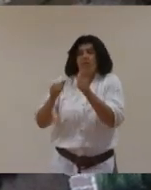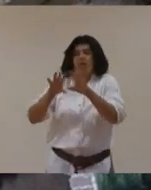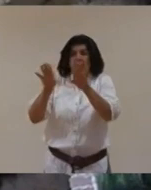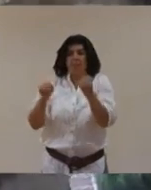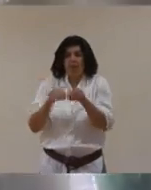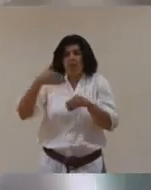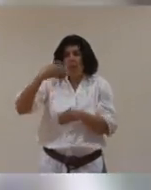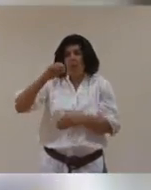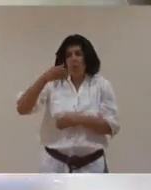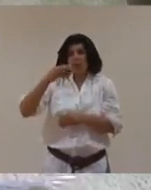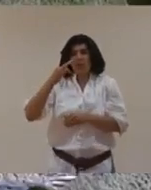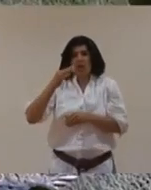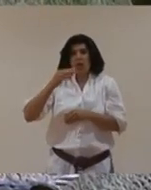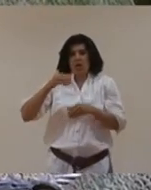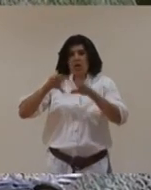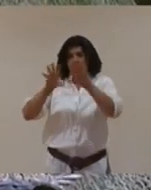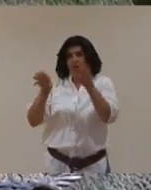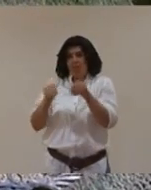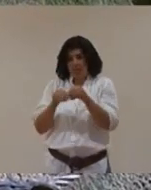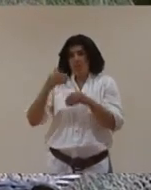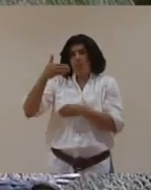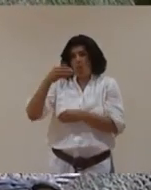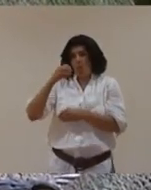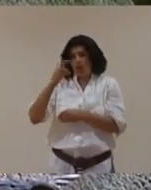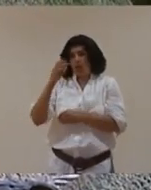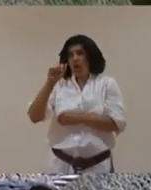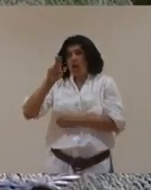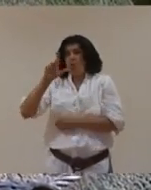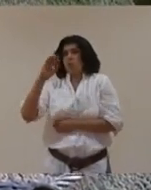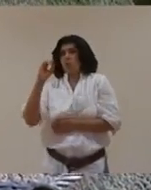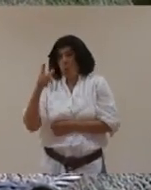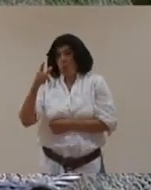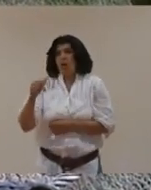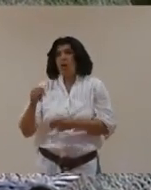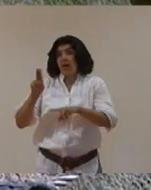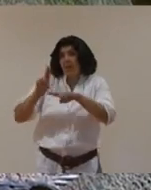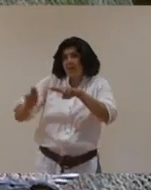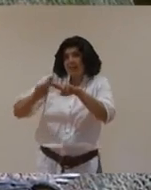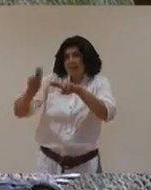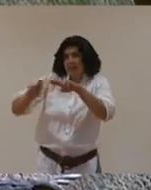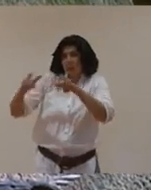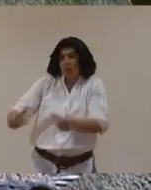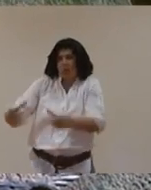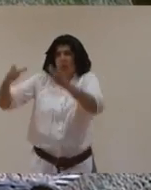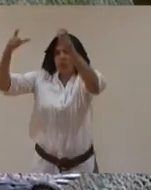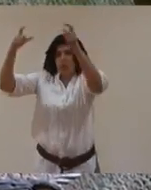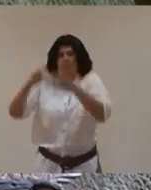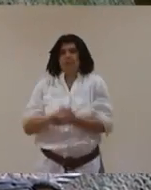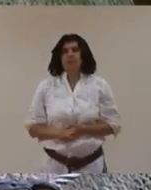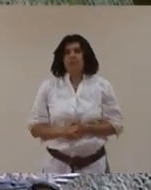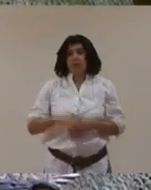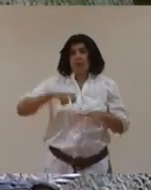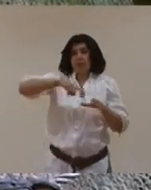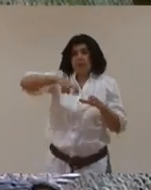'au début de la Renaissance. L'aspect résidentiel du donjon est encore largement visible à chaque étage et on